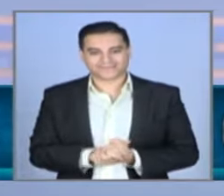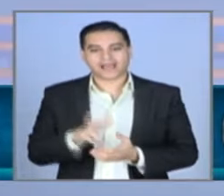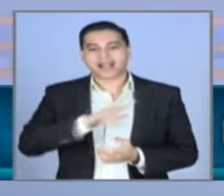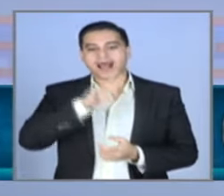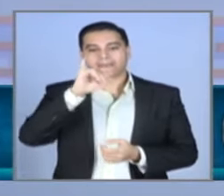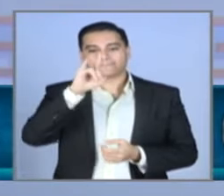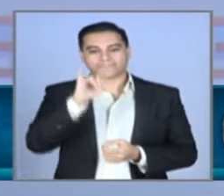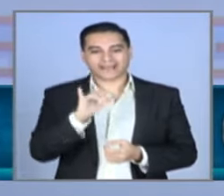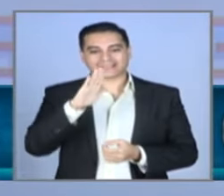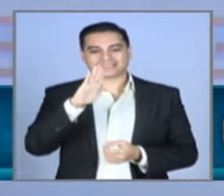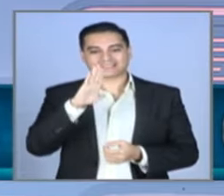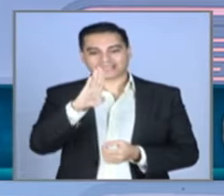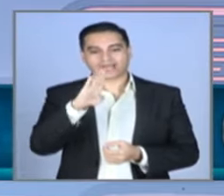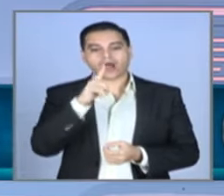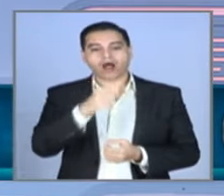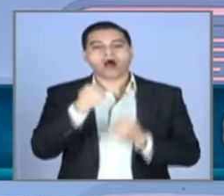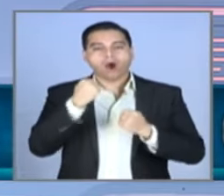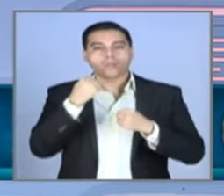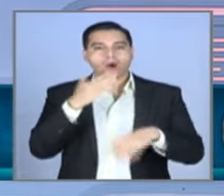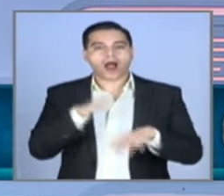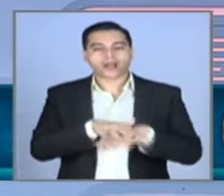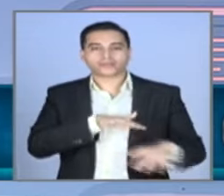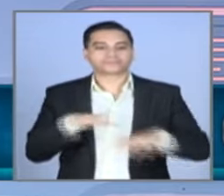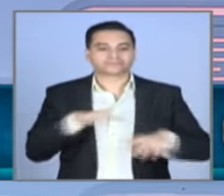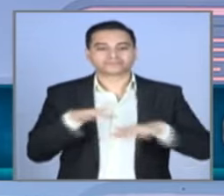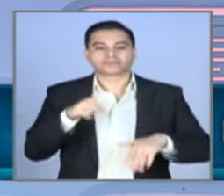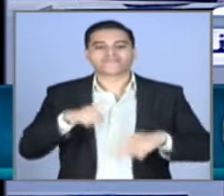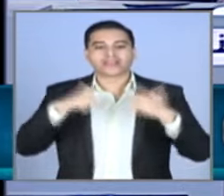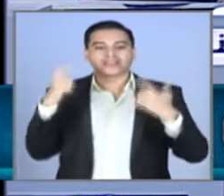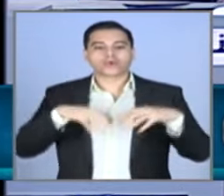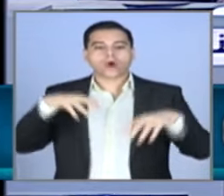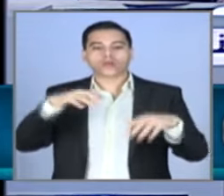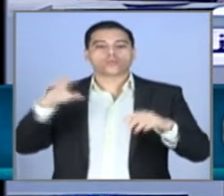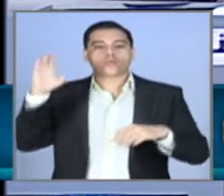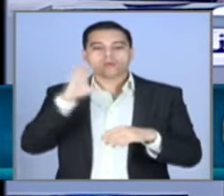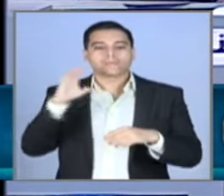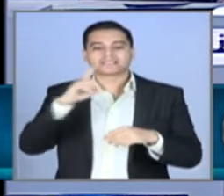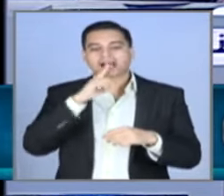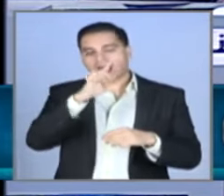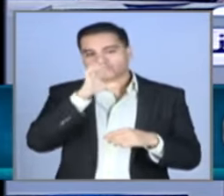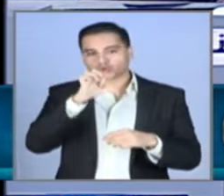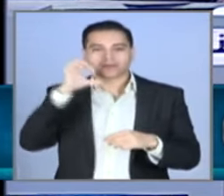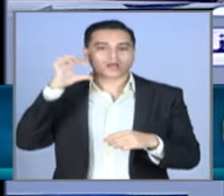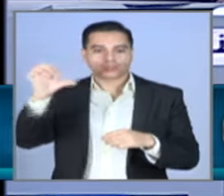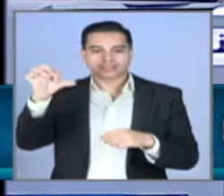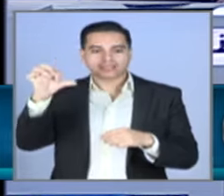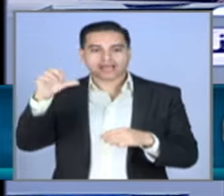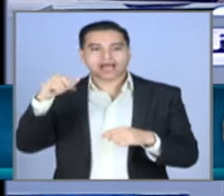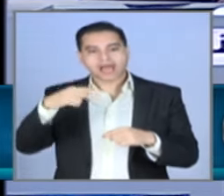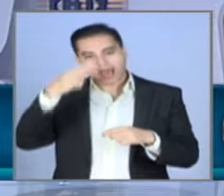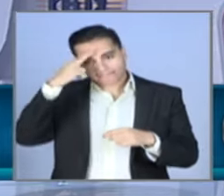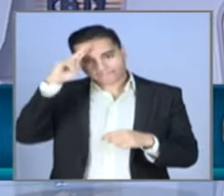لمباسك هو من أقوى الزلازل التي ضربت إحدى الدول الأوروبية عام 1909، فما